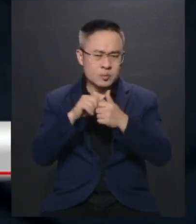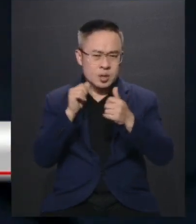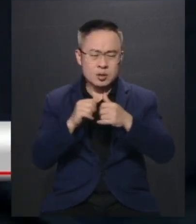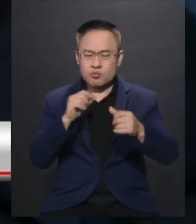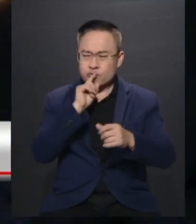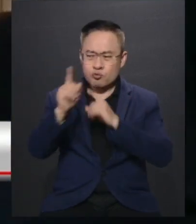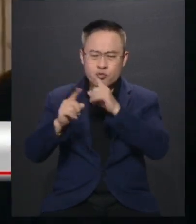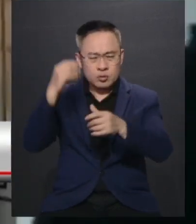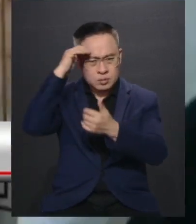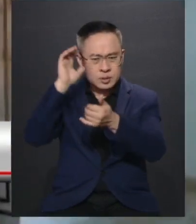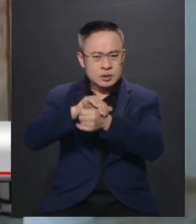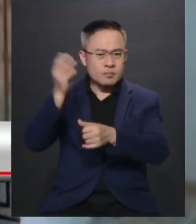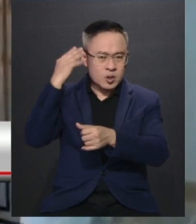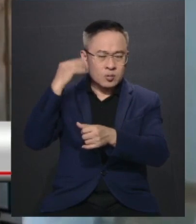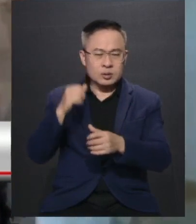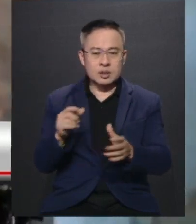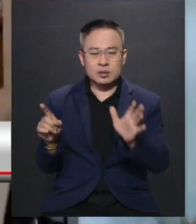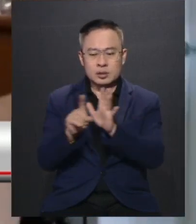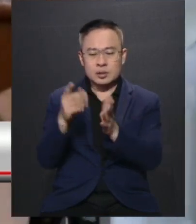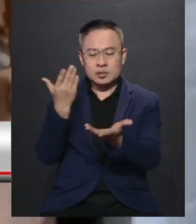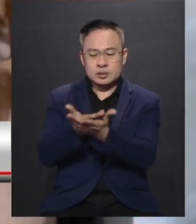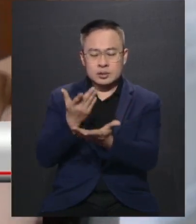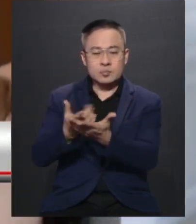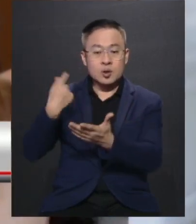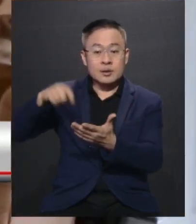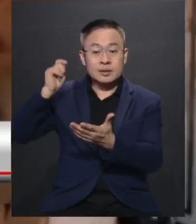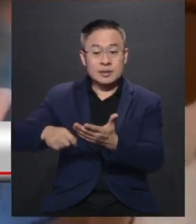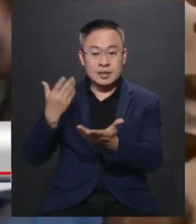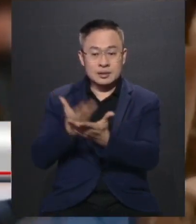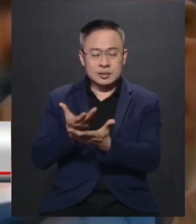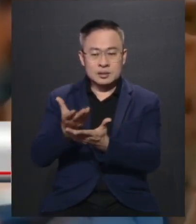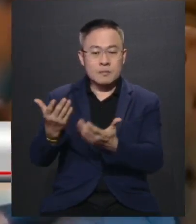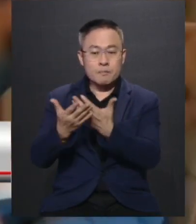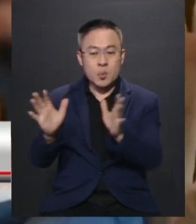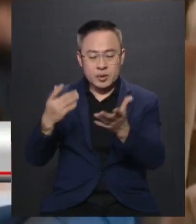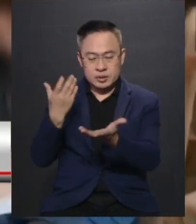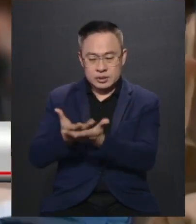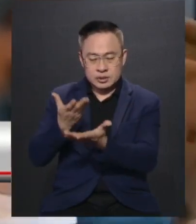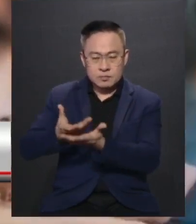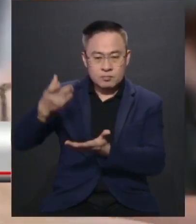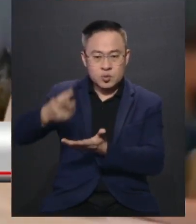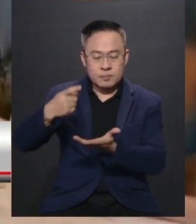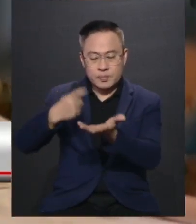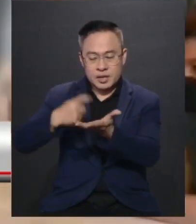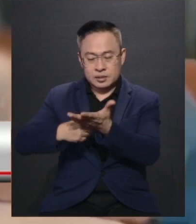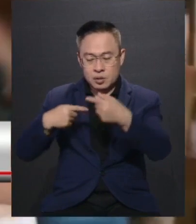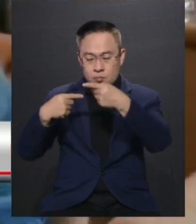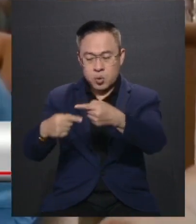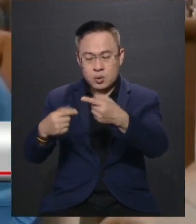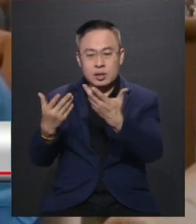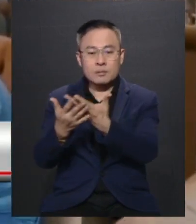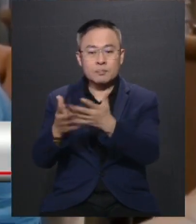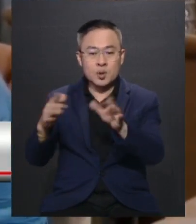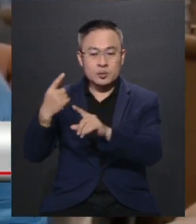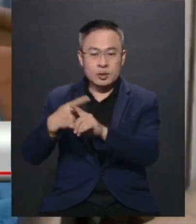องมาแล้วครั้งหนึ่งนะฮะแต่ตอนนั้นเนี่ยก็ได้ประกันตัวออกมาแล้วรอบนี้ก็เป็นอีกหนึ่งข่าวใหญ ่ ก็คือมีข่าวว่าไปพัวพันกับเว็บพ